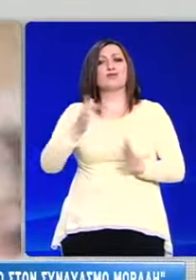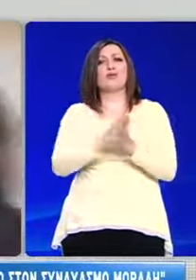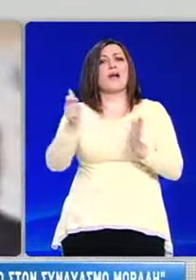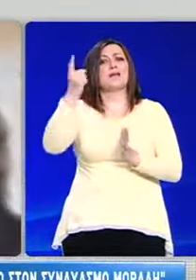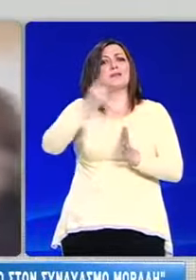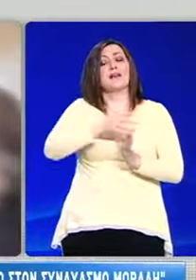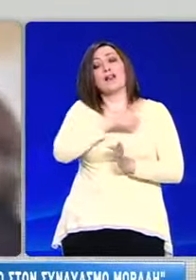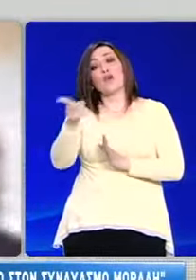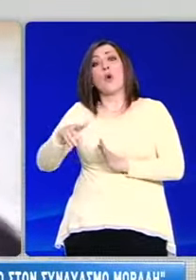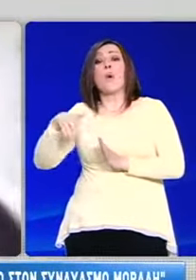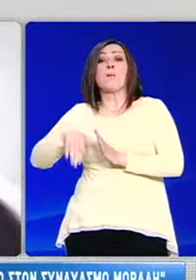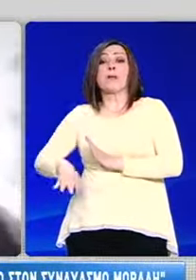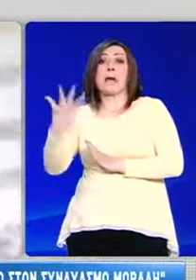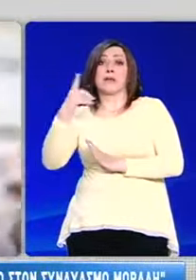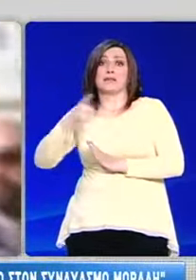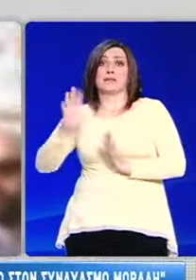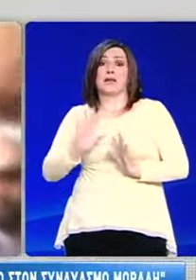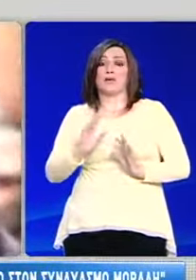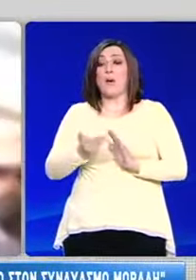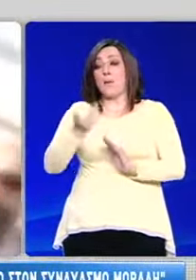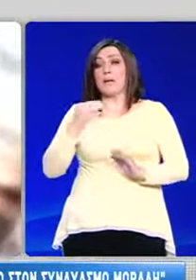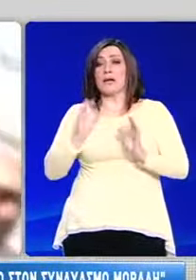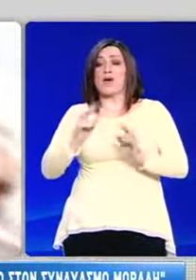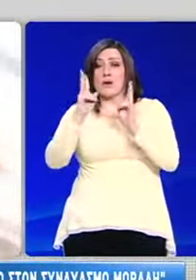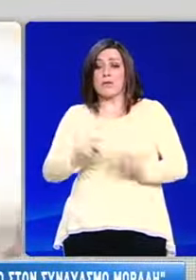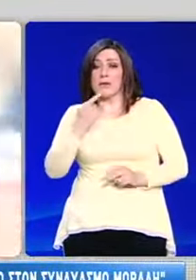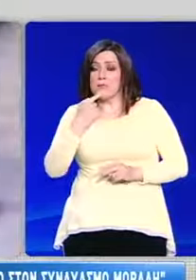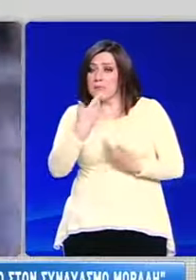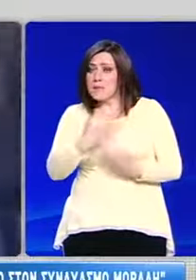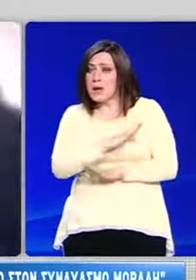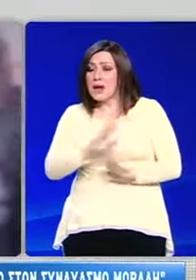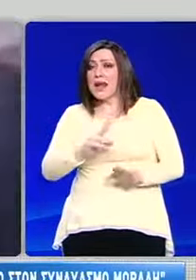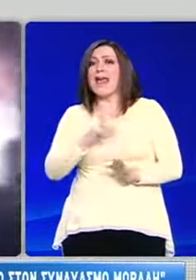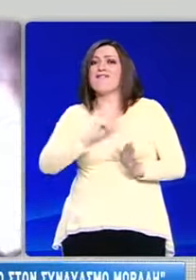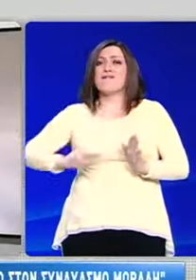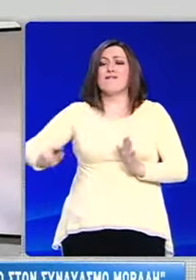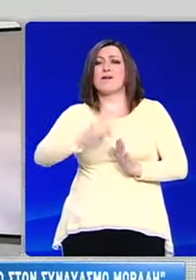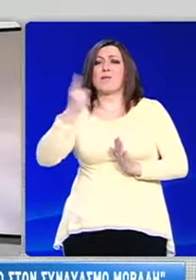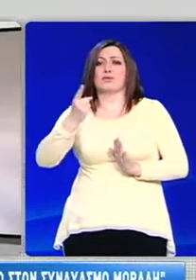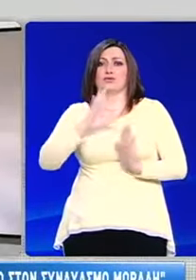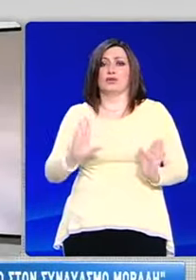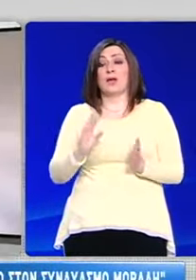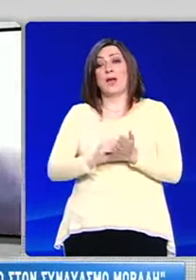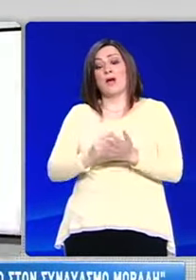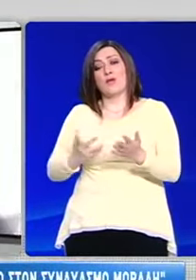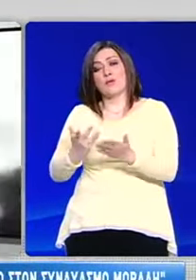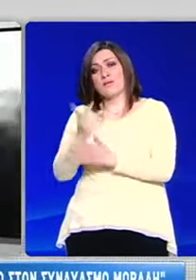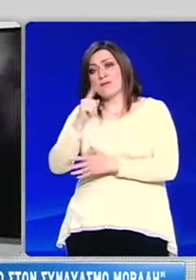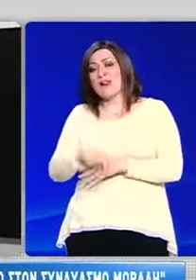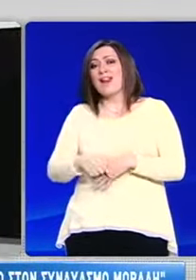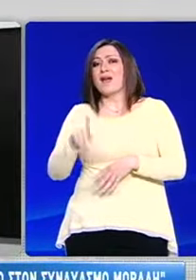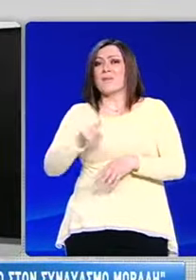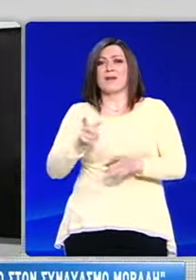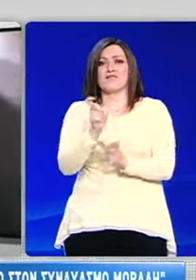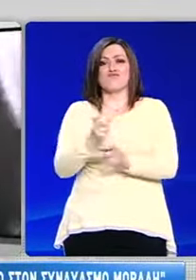και στον Πειραιά 5% όταν από τις δημοσκοπήσεις το ποσοστό της είναι ενιαίο σε όλη την Αττική. Κατήγγειλε επίσης ότι μπράβοι